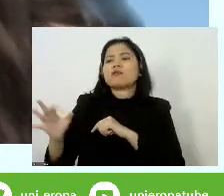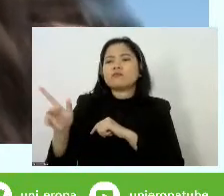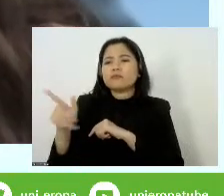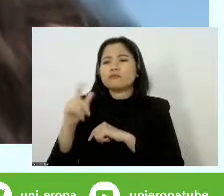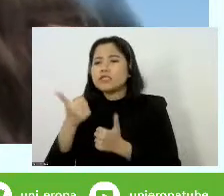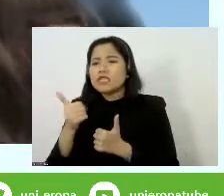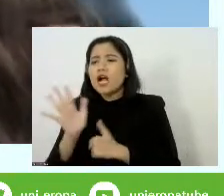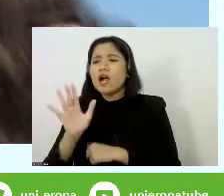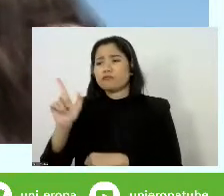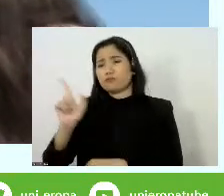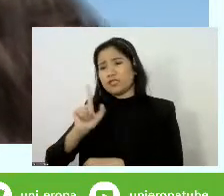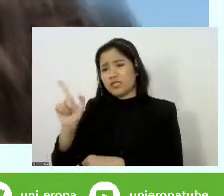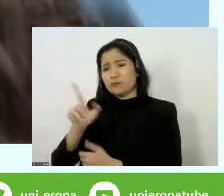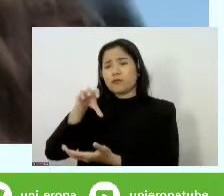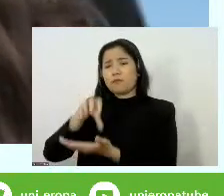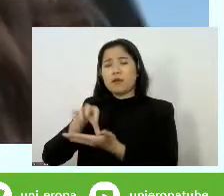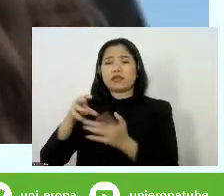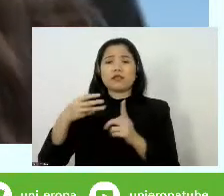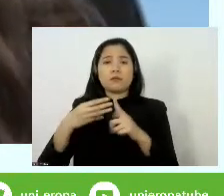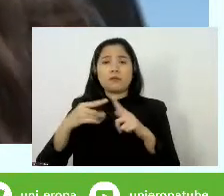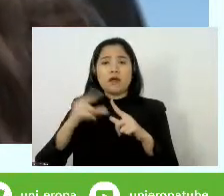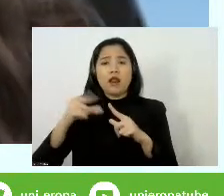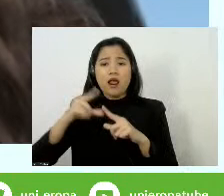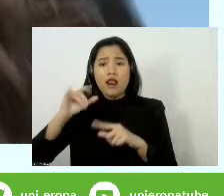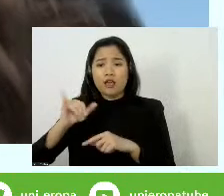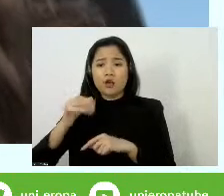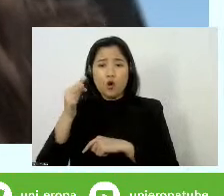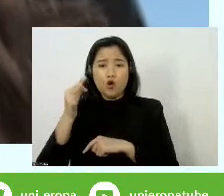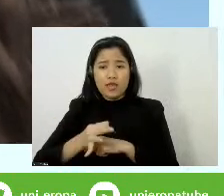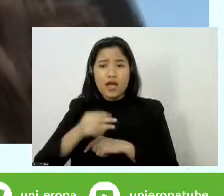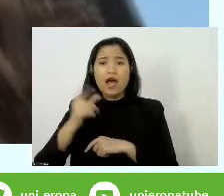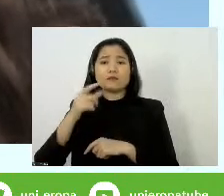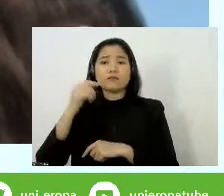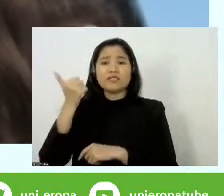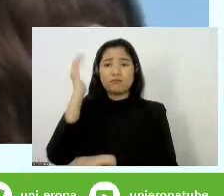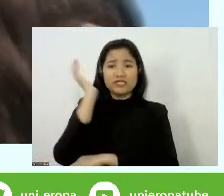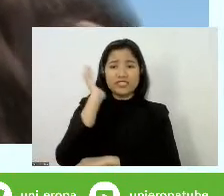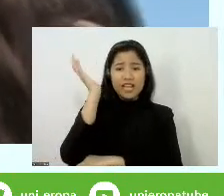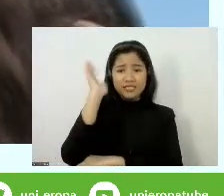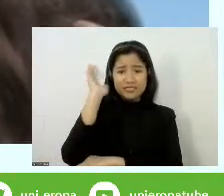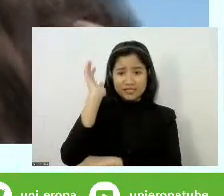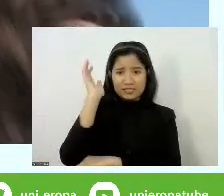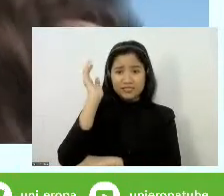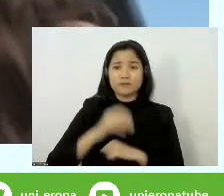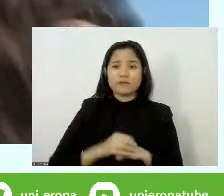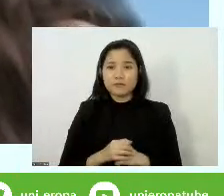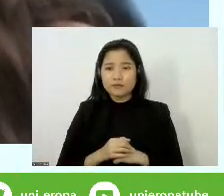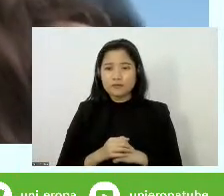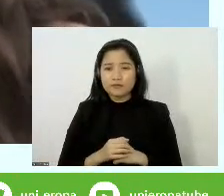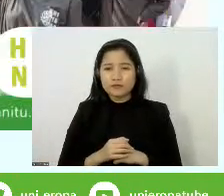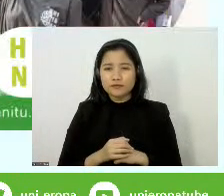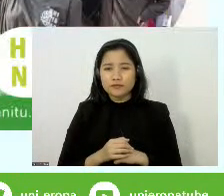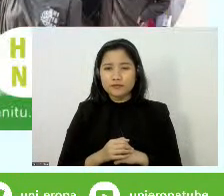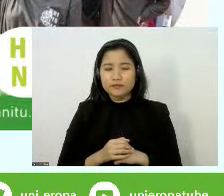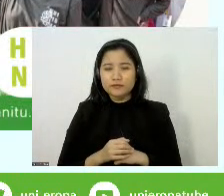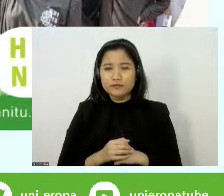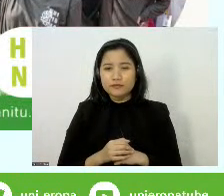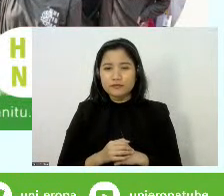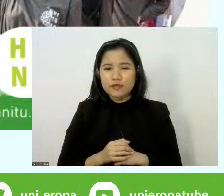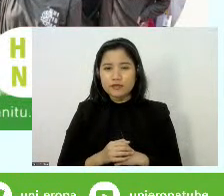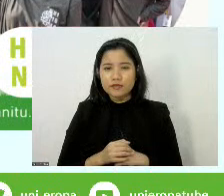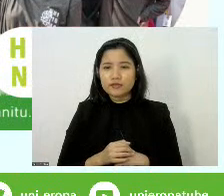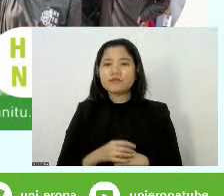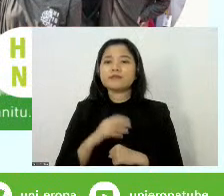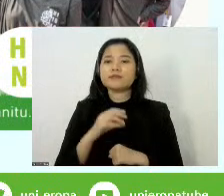kotanya untuk prestasi in a hasil penyelaman full atau pada saat aku lagi apa ya pada lagi